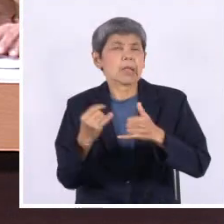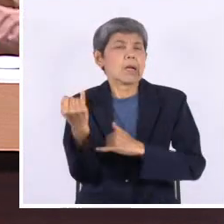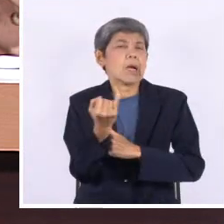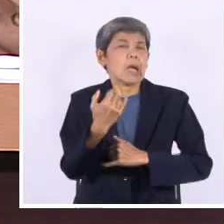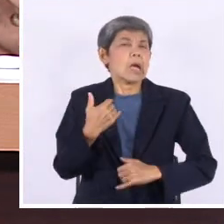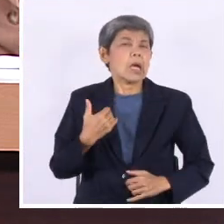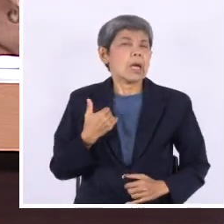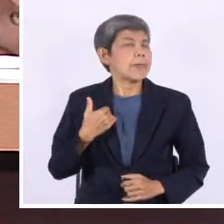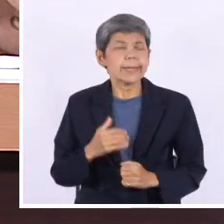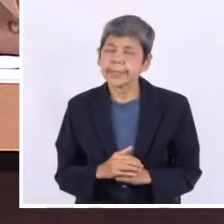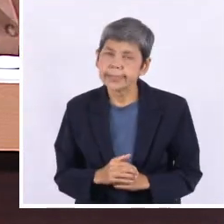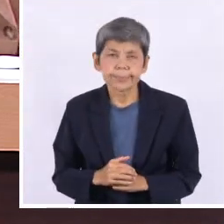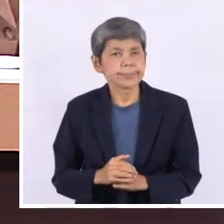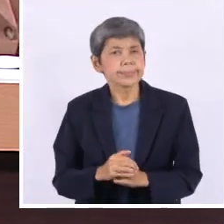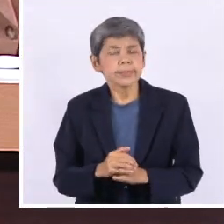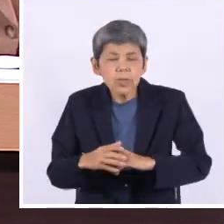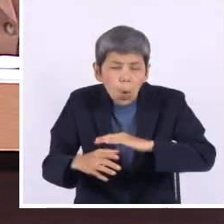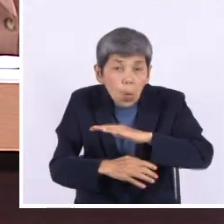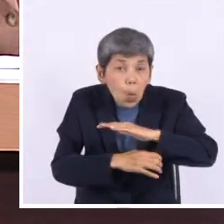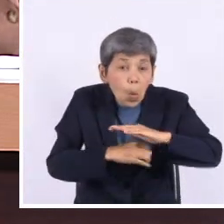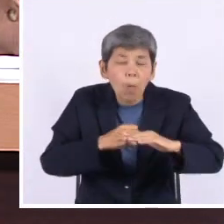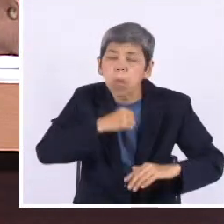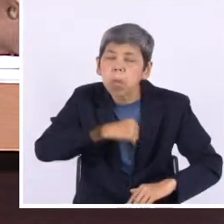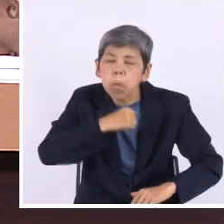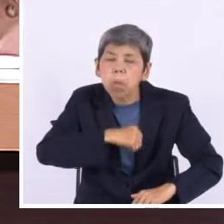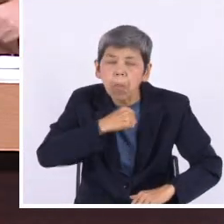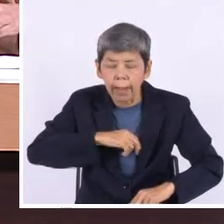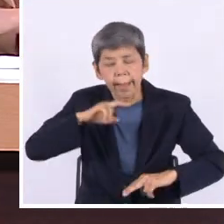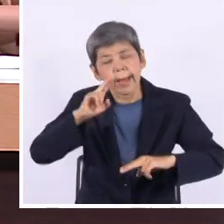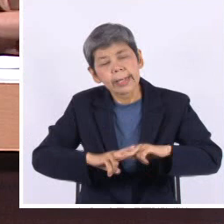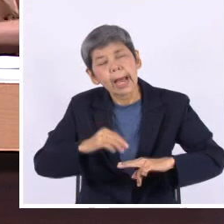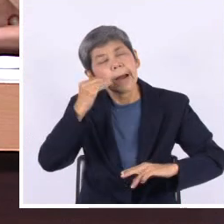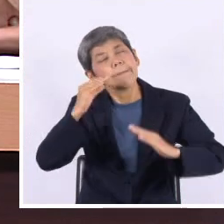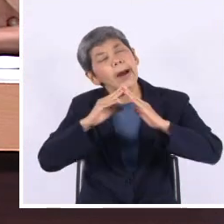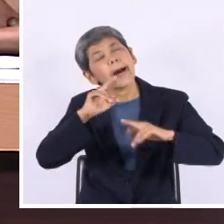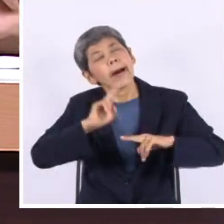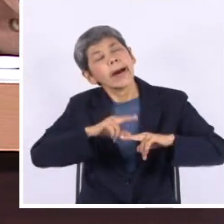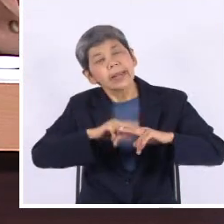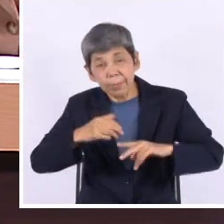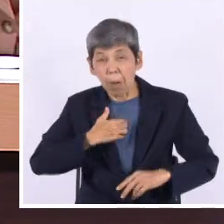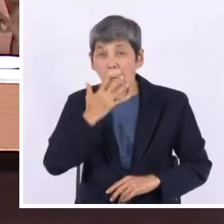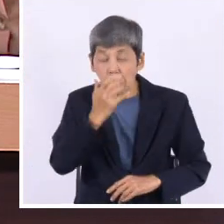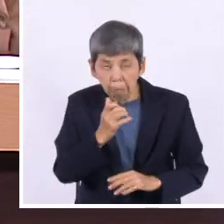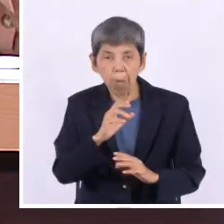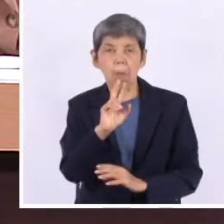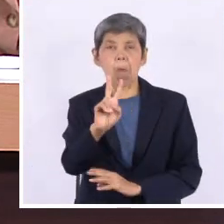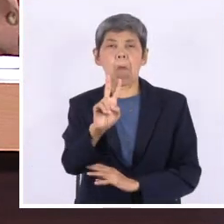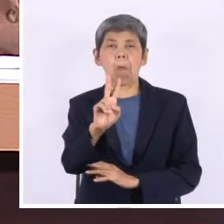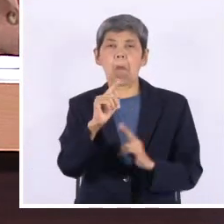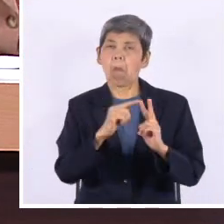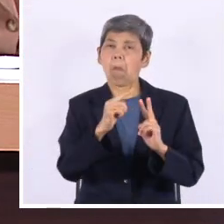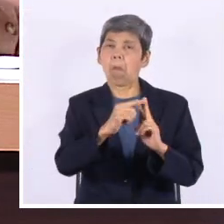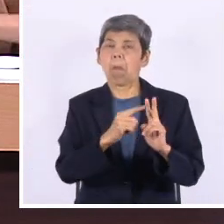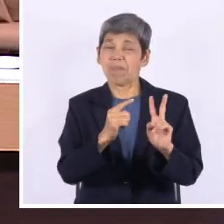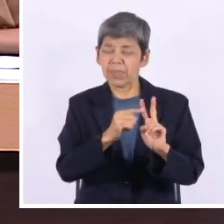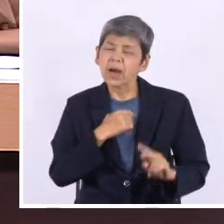แหมชิงทรัพย์แม้กระทั่งคนแก่ๆที่นั่งอยู่ในบ้านนี่แหละค่ะแล้วก็มีผู้เสียหายถึง2รายด้วยกันคุณผู้ชม